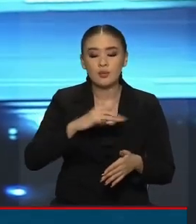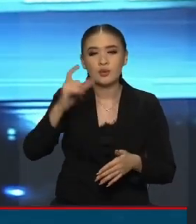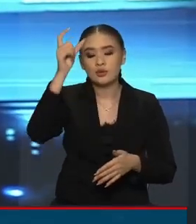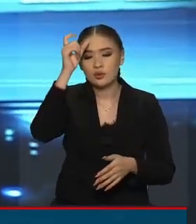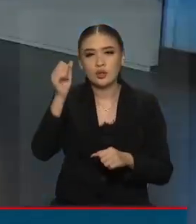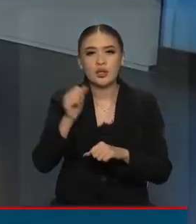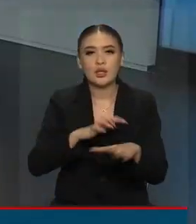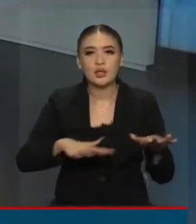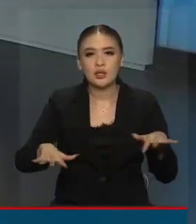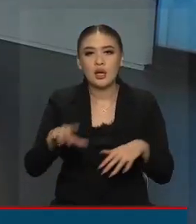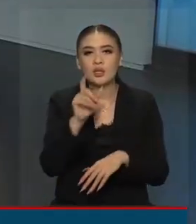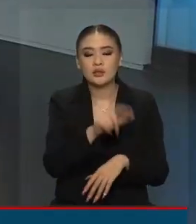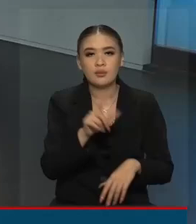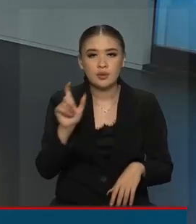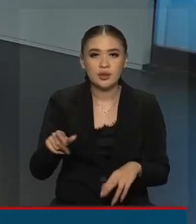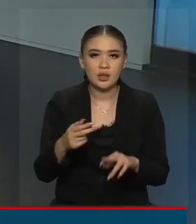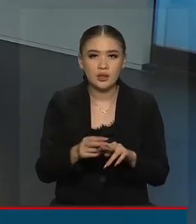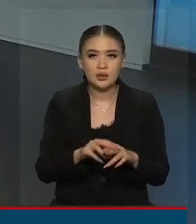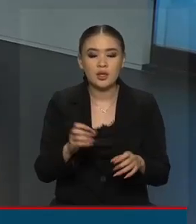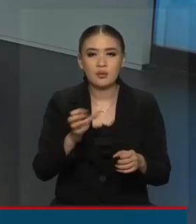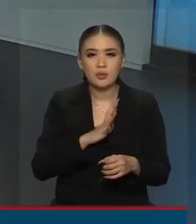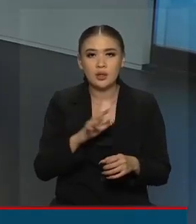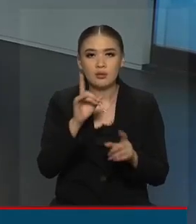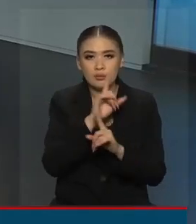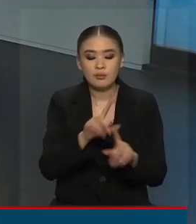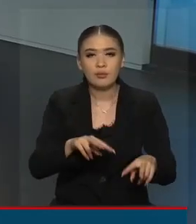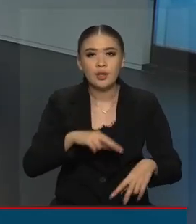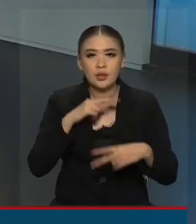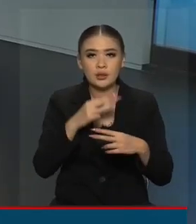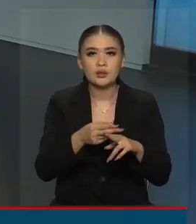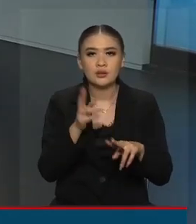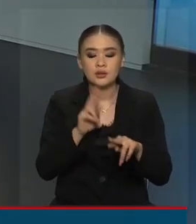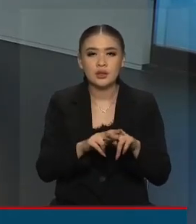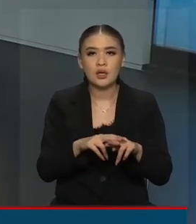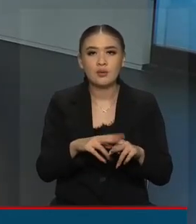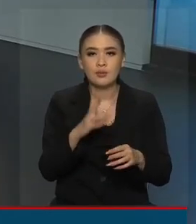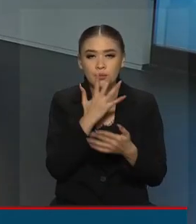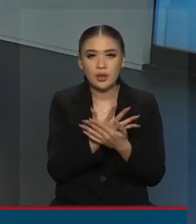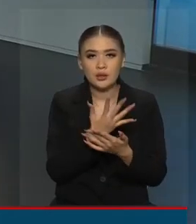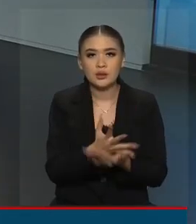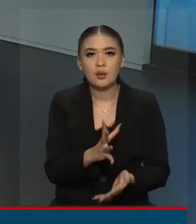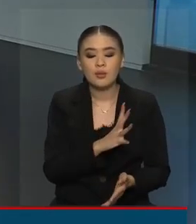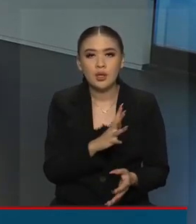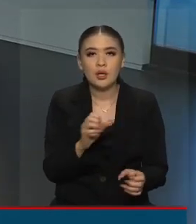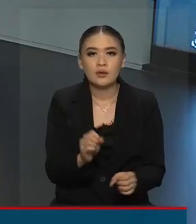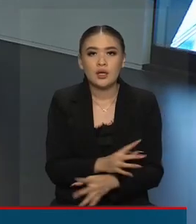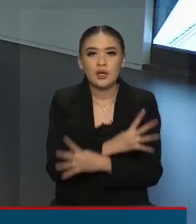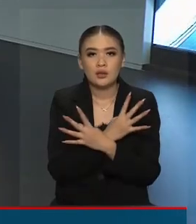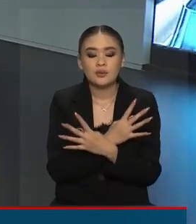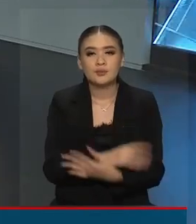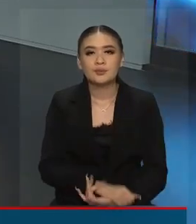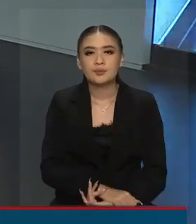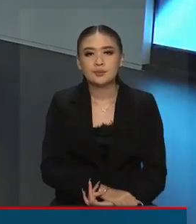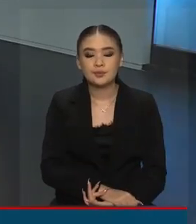елінің азаматтары соны ерекшелігін байқап, соны анықтады және де сонымен таңғалды өздері.